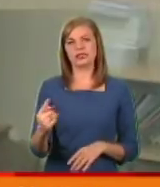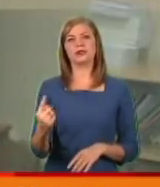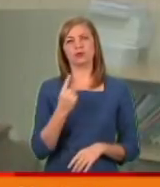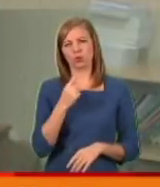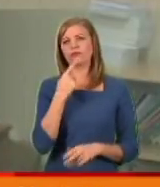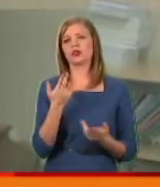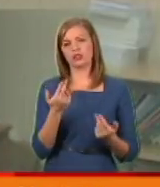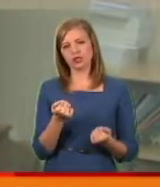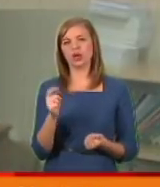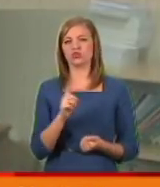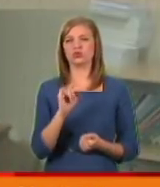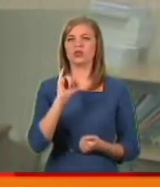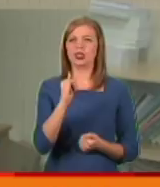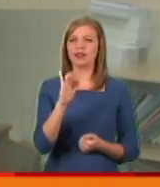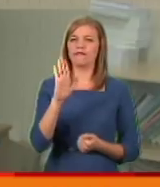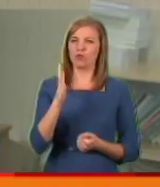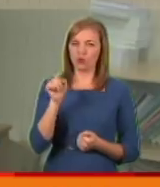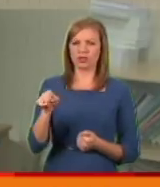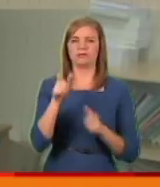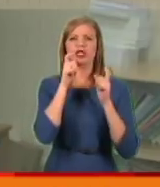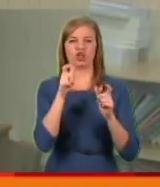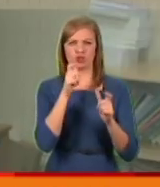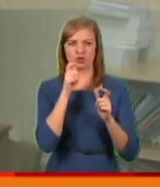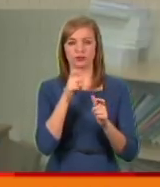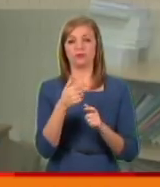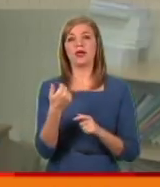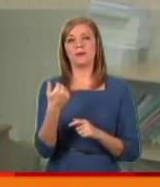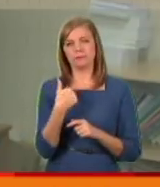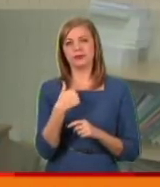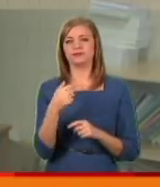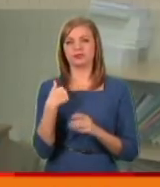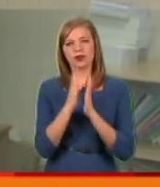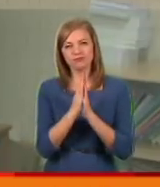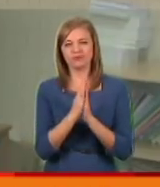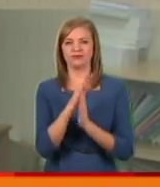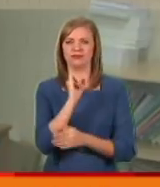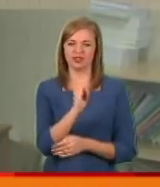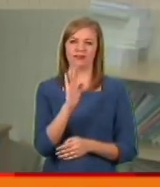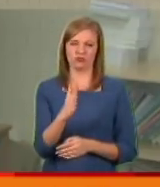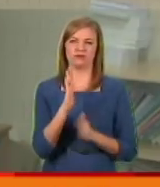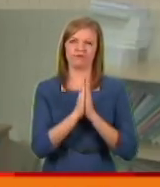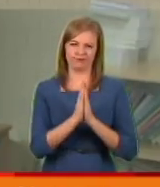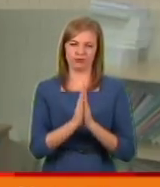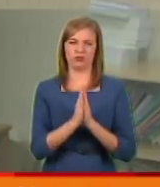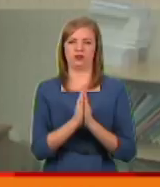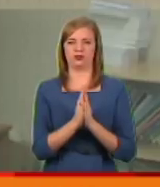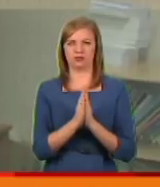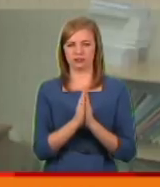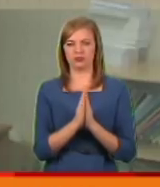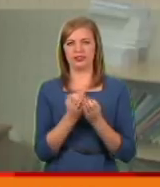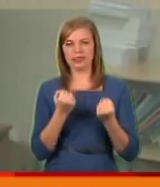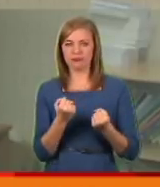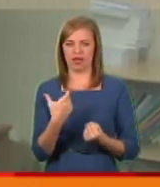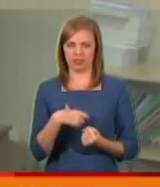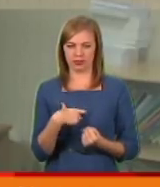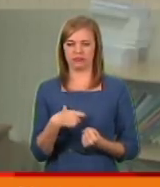да, говорили, що Ірина Володимирівна кричить. Ну, ми проводили, я просила її, Ірина Володимирівна, будь ласка,